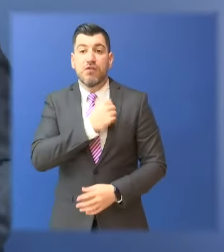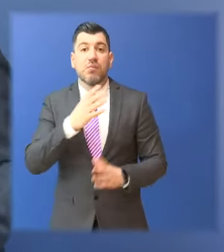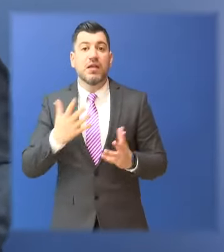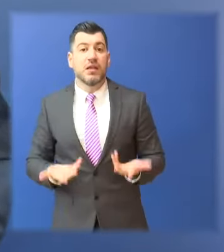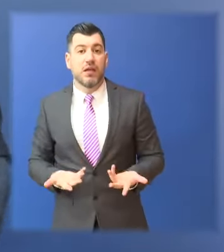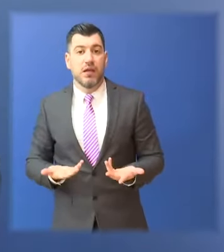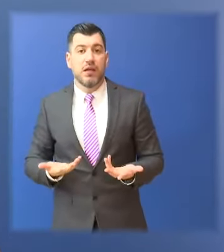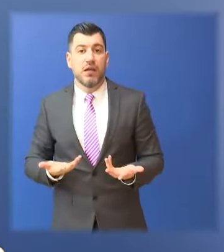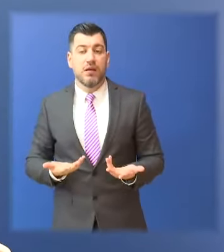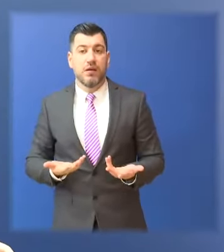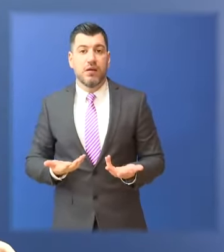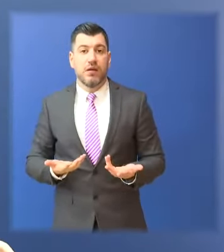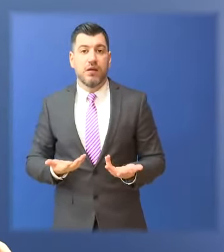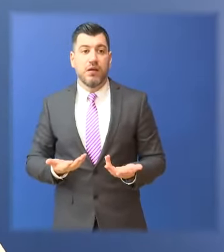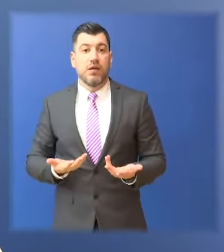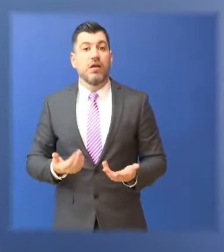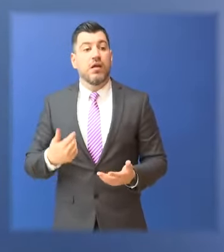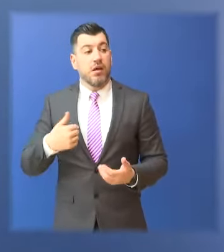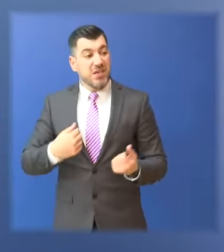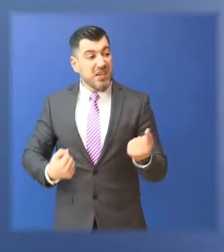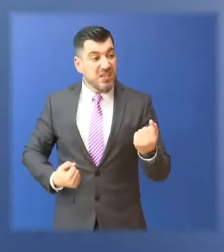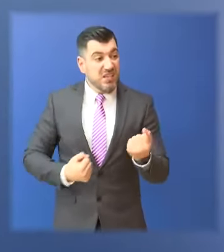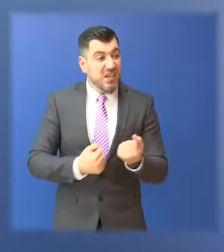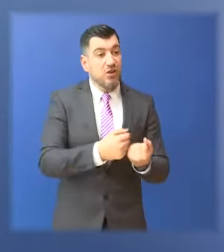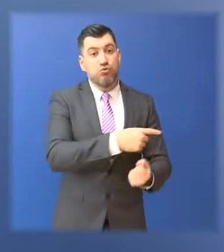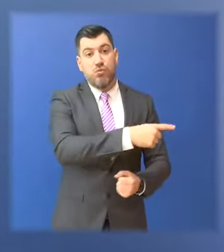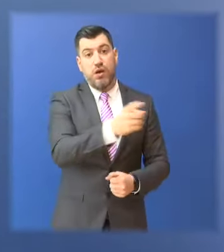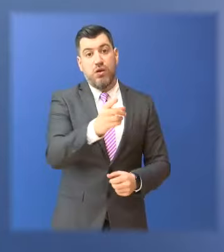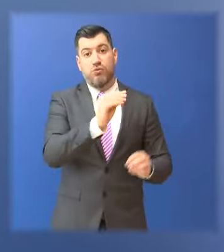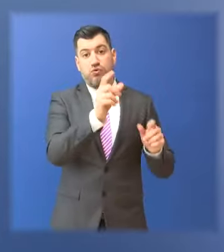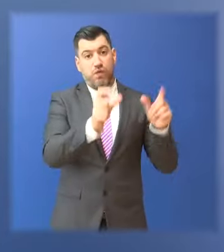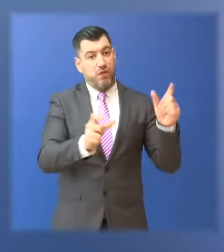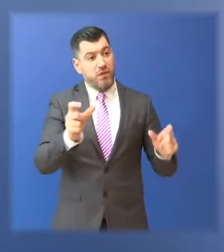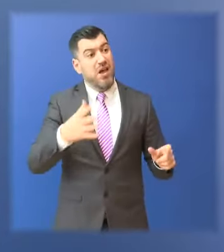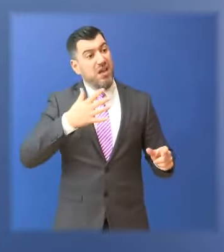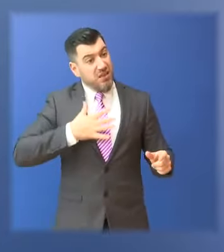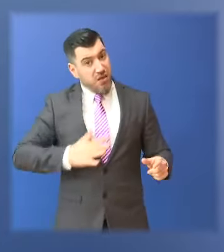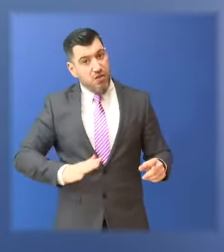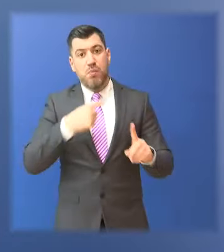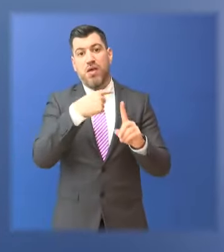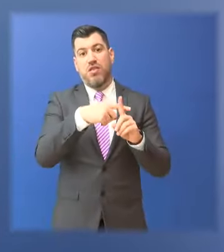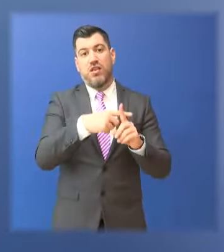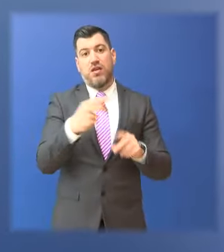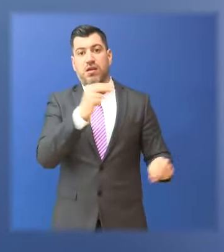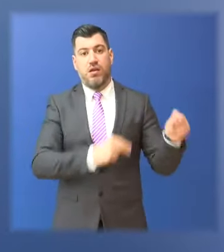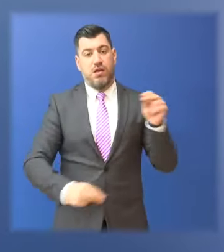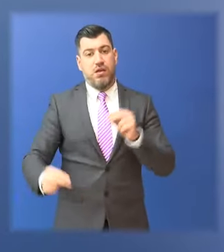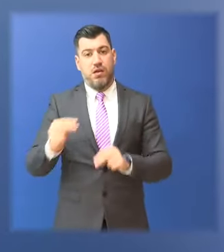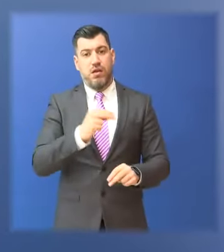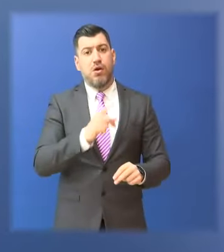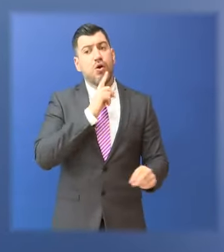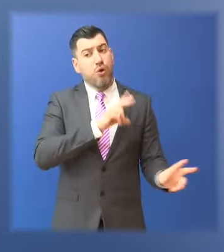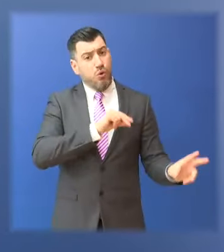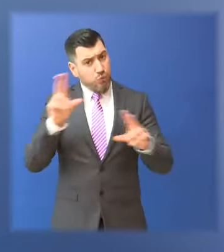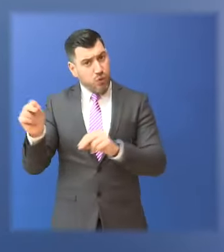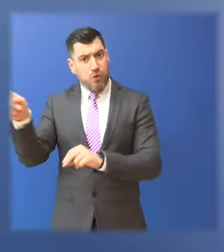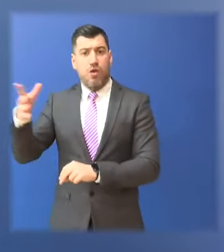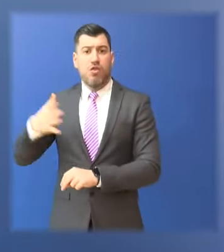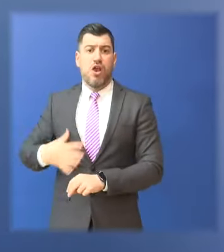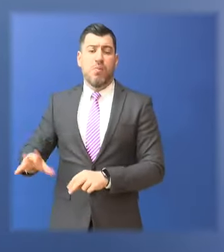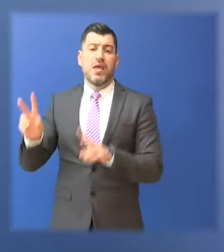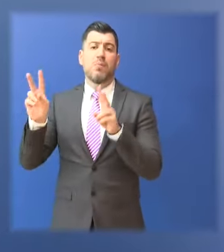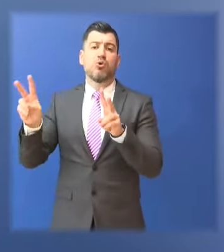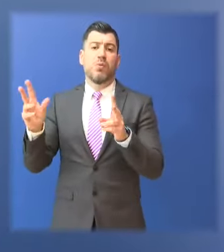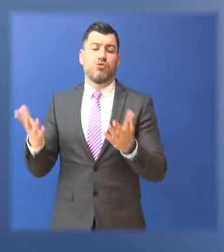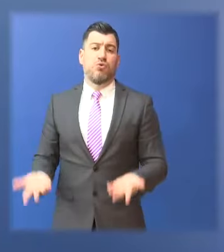πειθαρχία, προφανώς ενθαρρύνοντας τους βουλευτές μας να το υπερψηφίσουν, γιατί το εισηγούμαστε. Γιατί να μην έχουμε λοιπόν μια αντίστοιχη στάση από το ΠΑΣΟΚ? Και εν